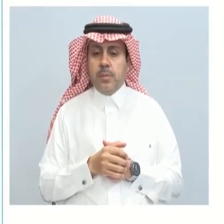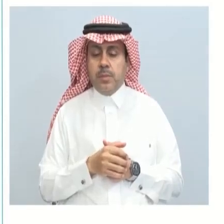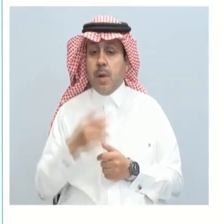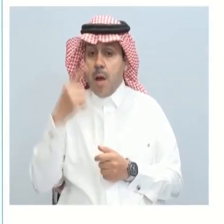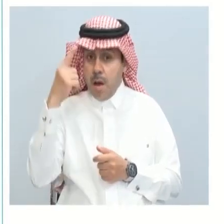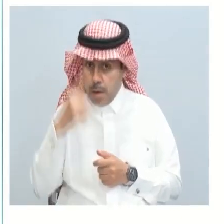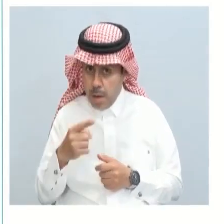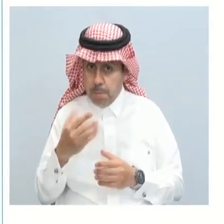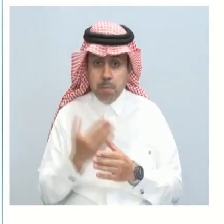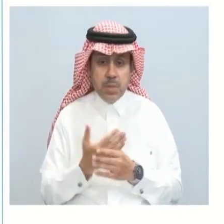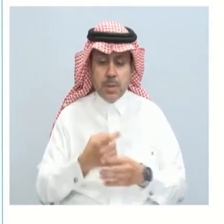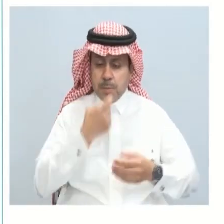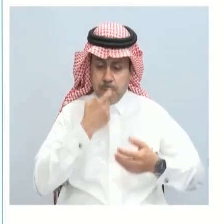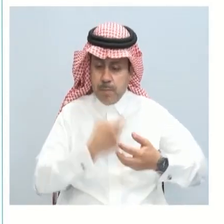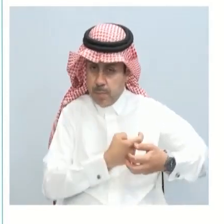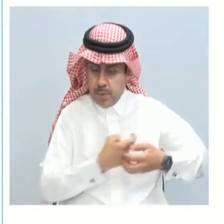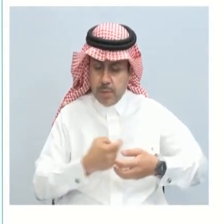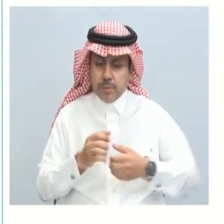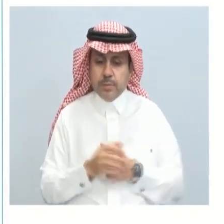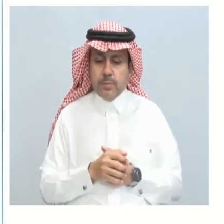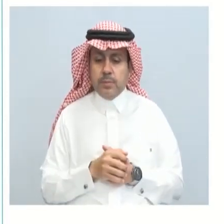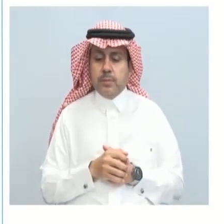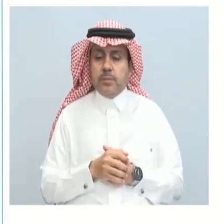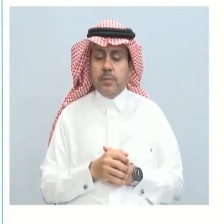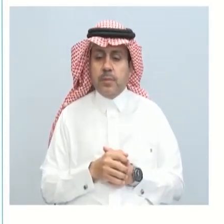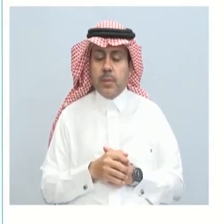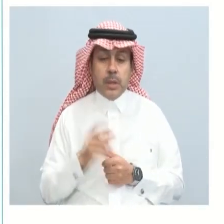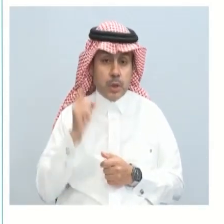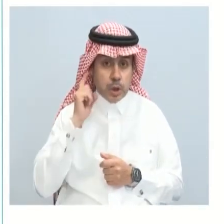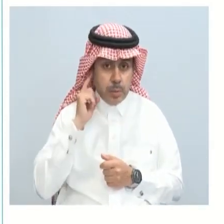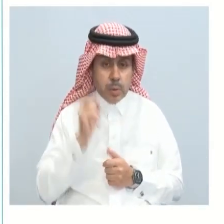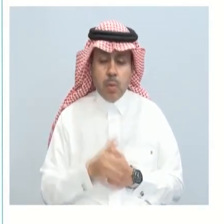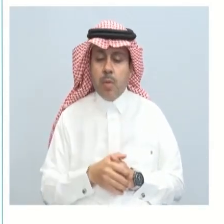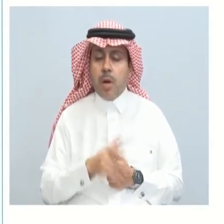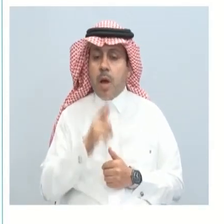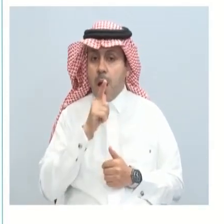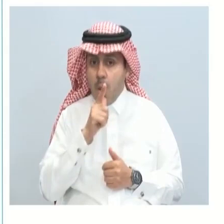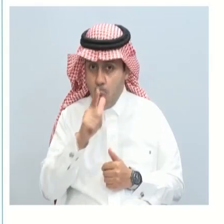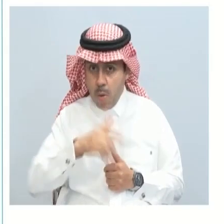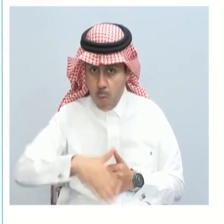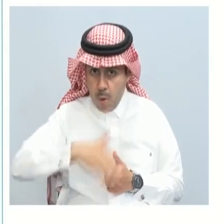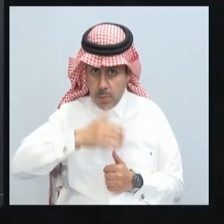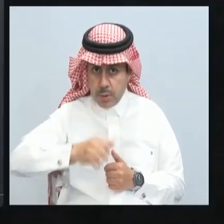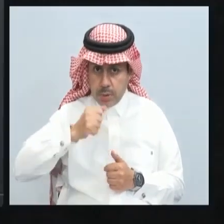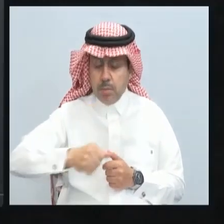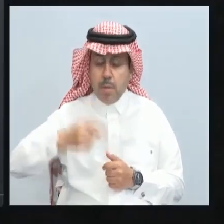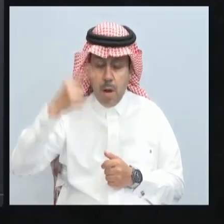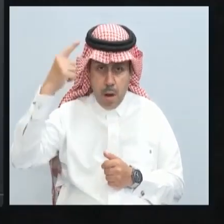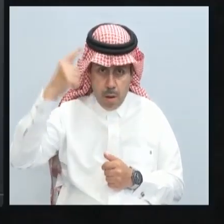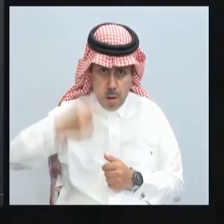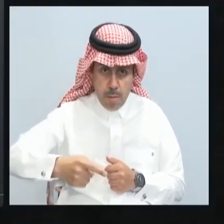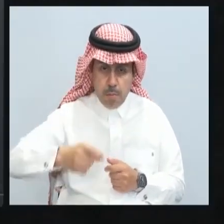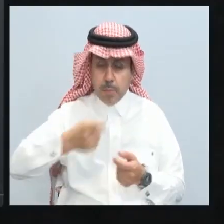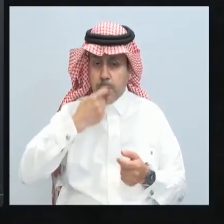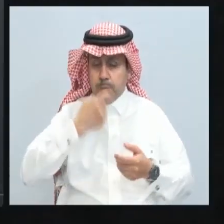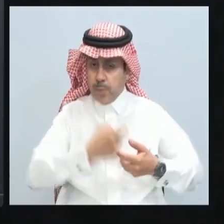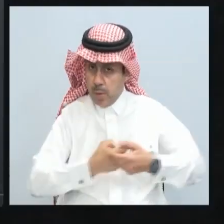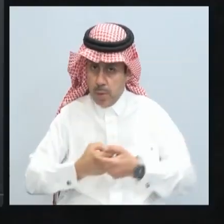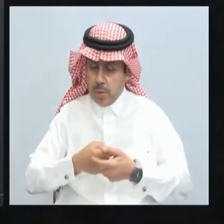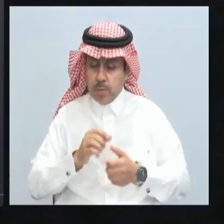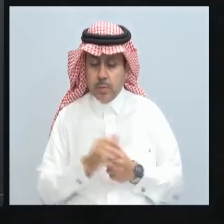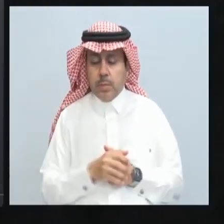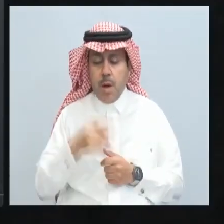ما يحرم بالرضاعه وقد سمعتم قول النبي صلى الله عليه وسلم يحرم من الرضاعه ما